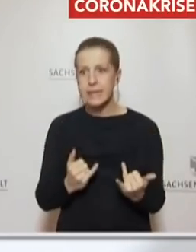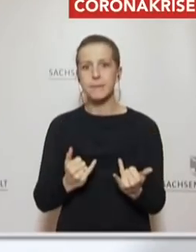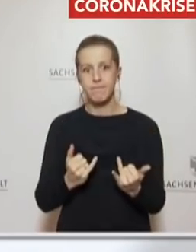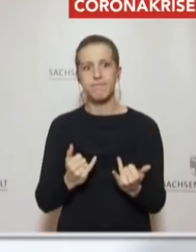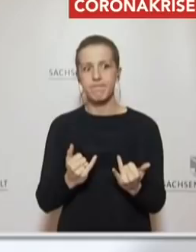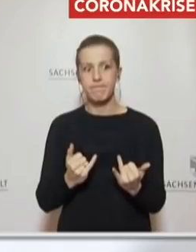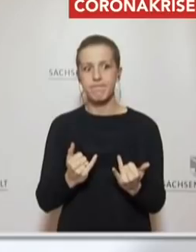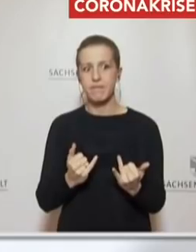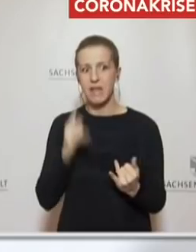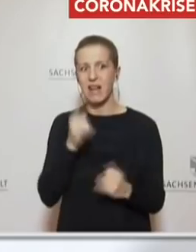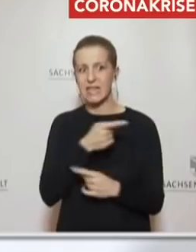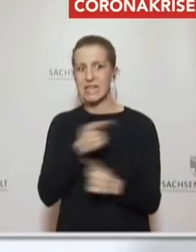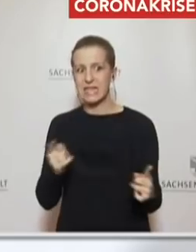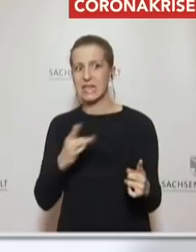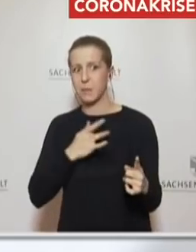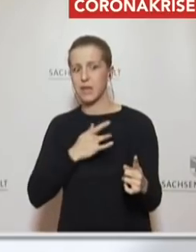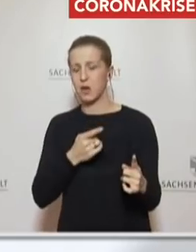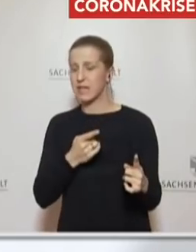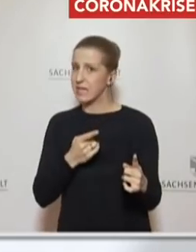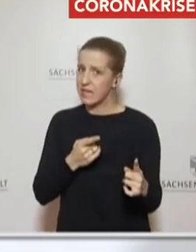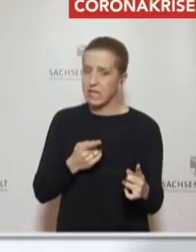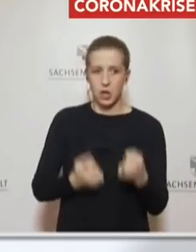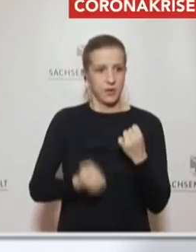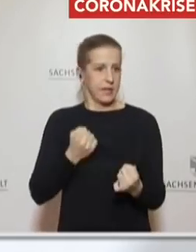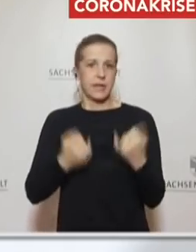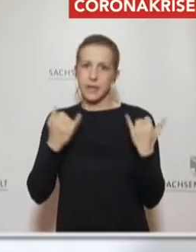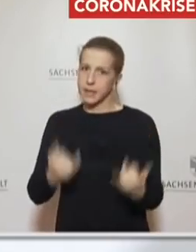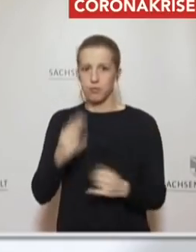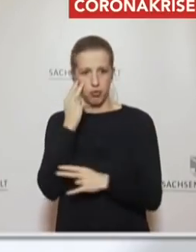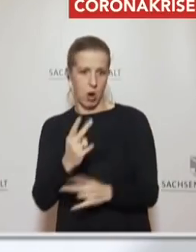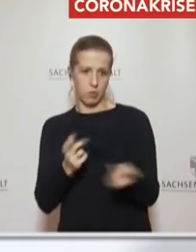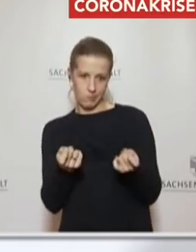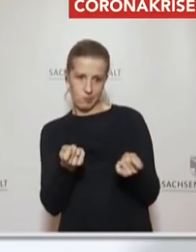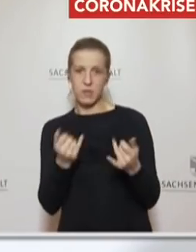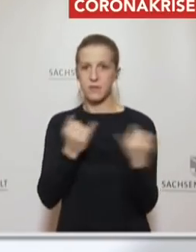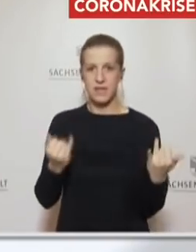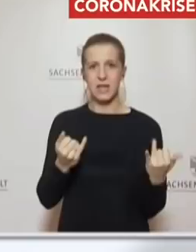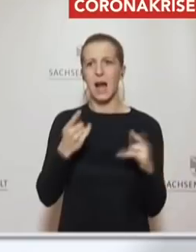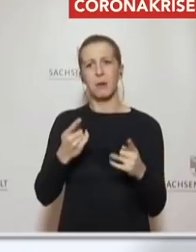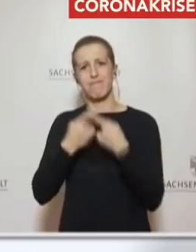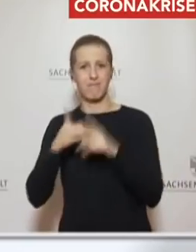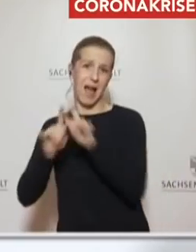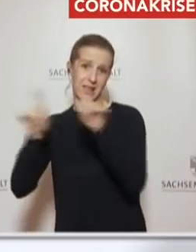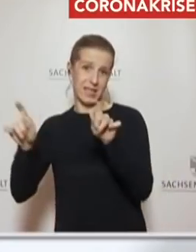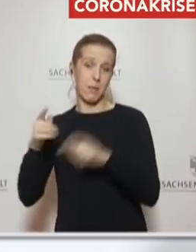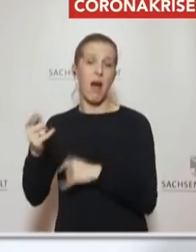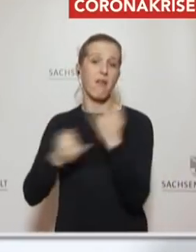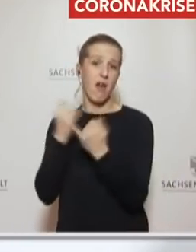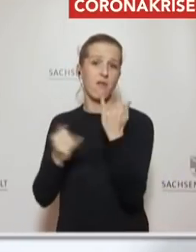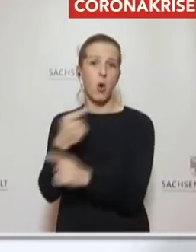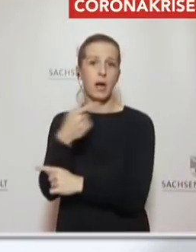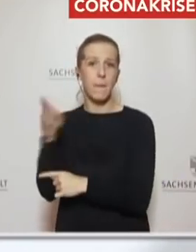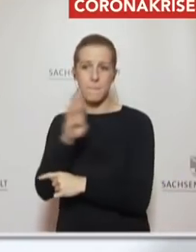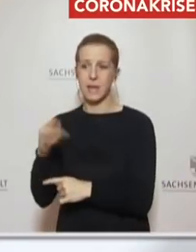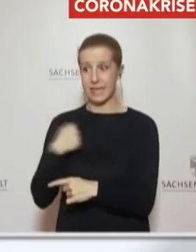auf die Dauer der Betroffenheit noch mal sozialpolitisch etwas machen. Aber das ist noch ein eigenes Thema, wo Volker Menne und ich uns auch